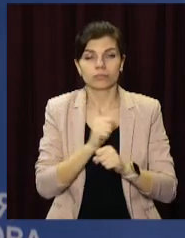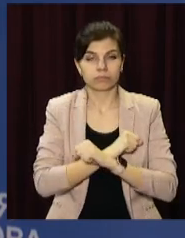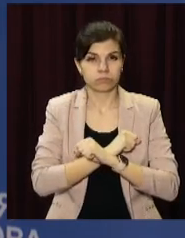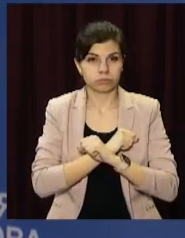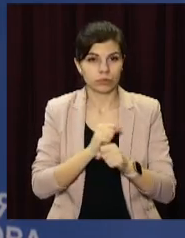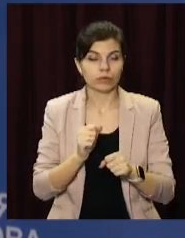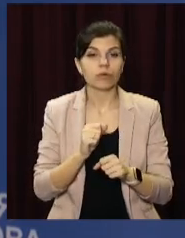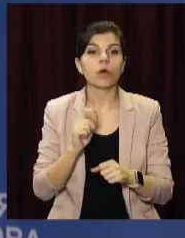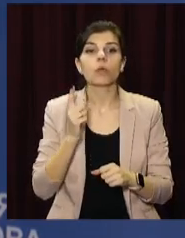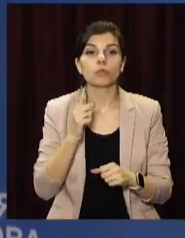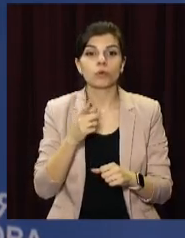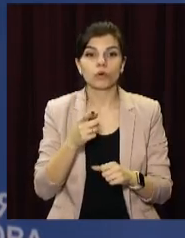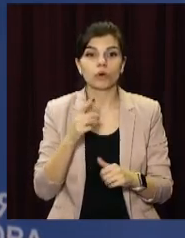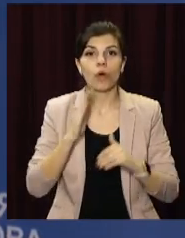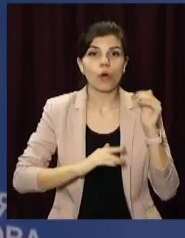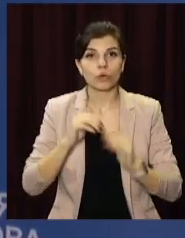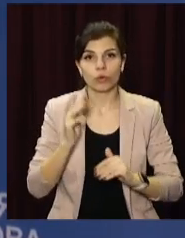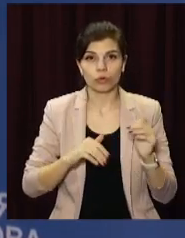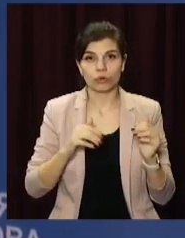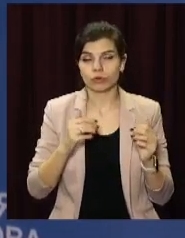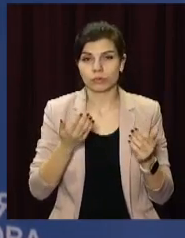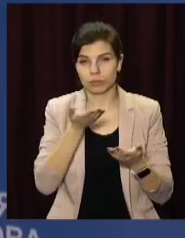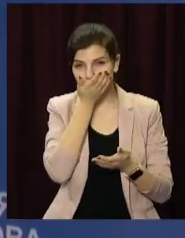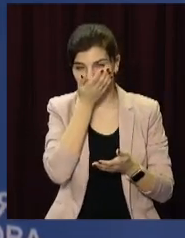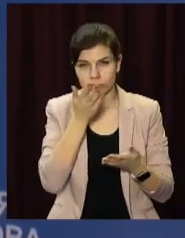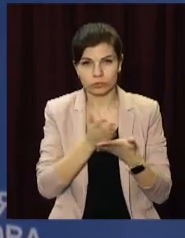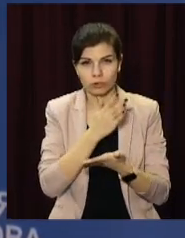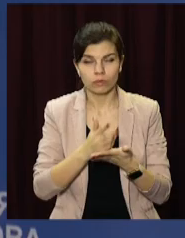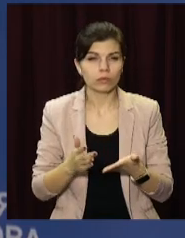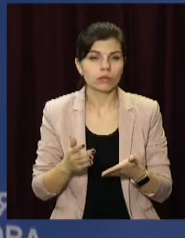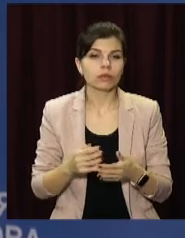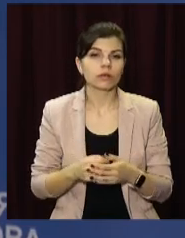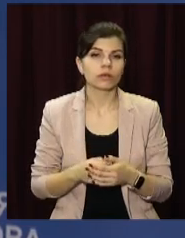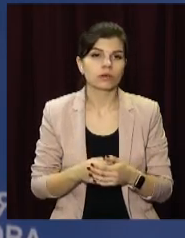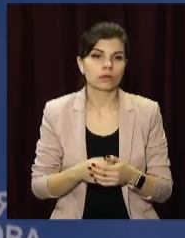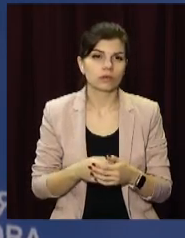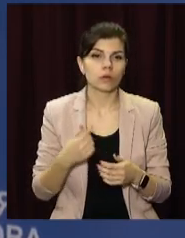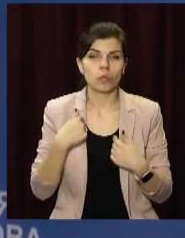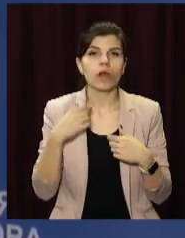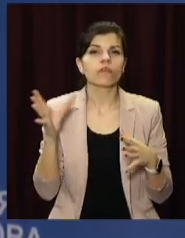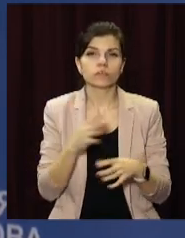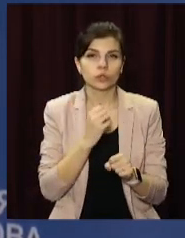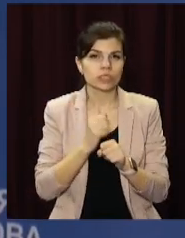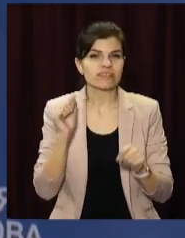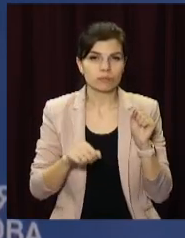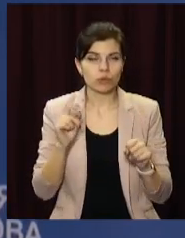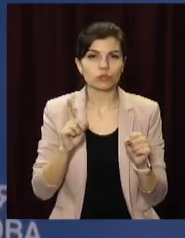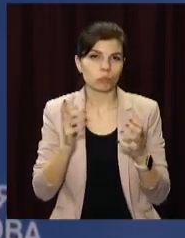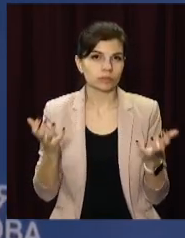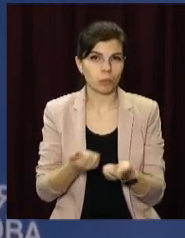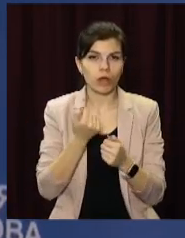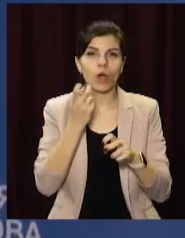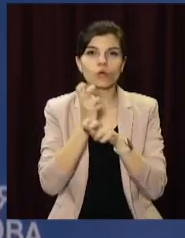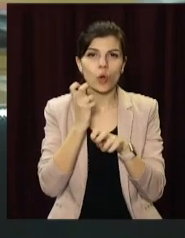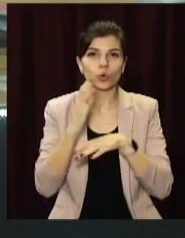кажу руки, тому що з рук нічого не залишилось. Поки висять пальці, ми все робимо можливе, щоб спасти кісті